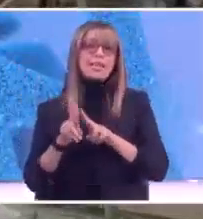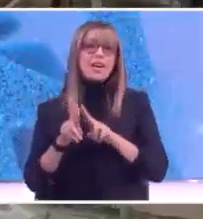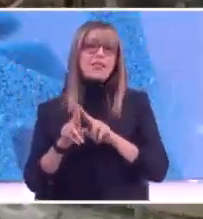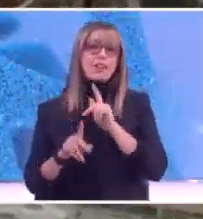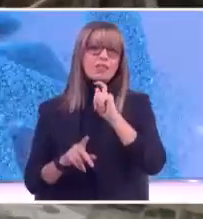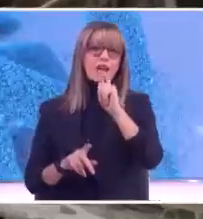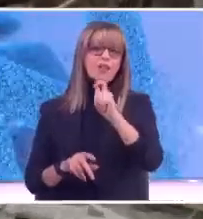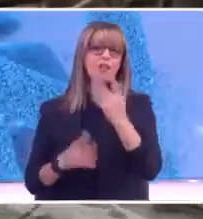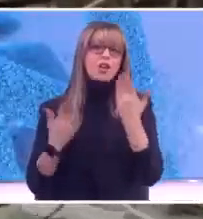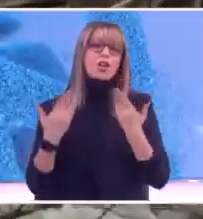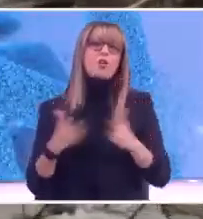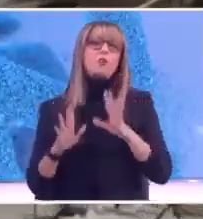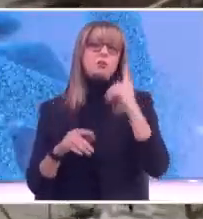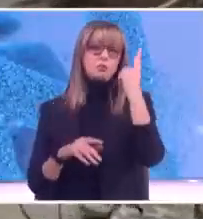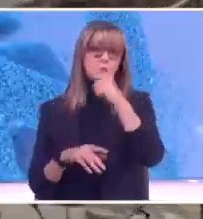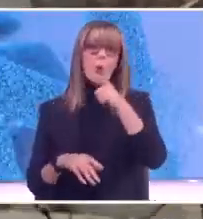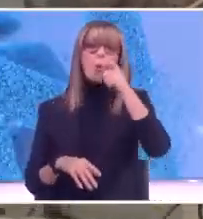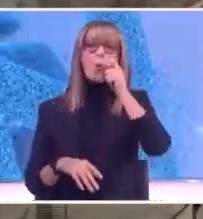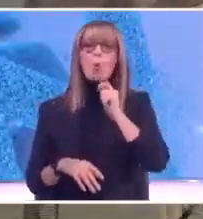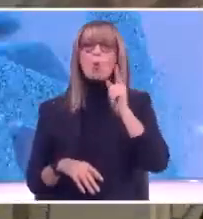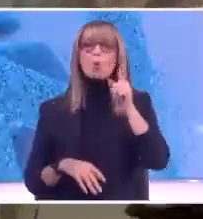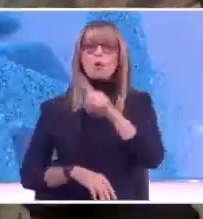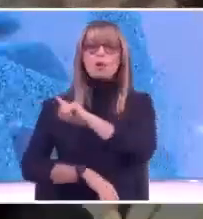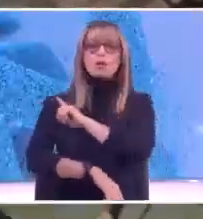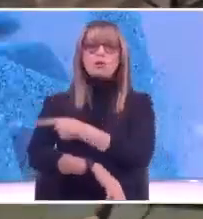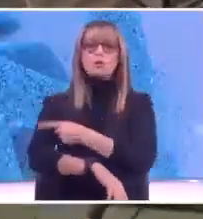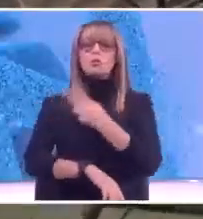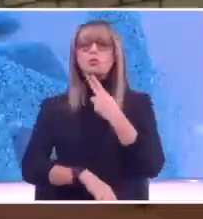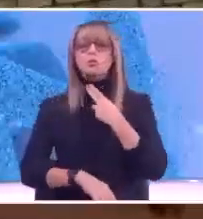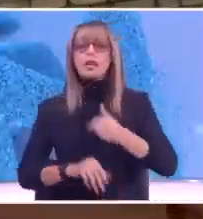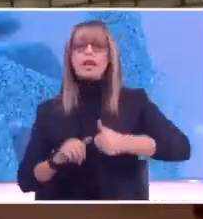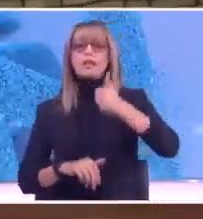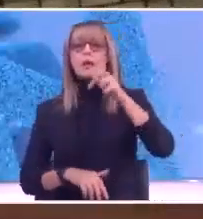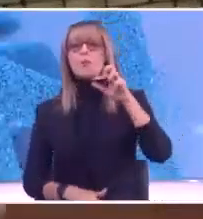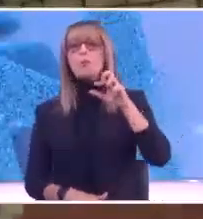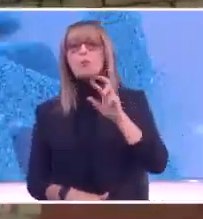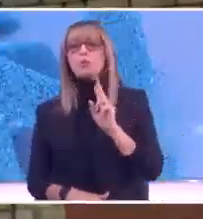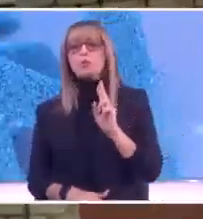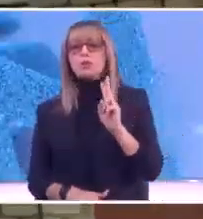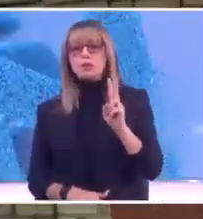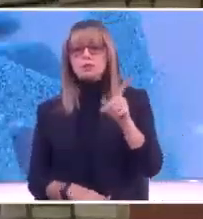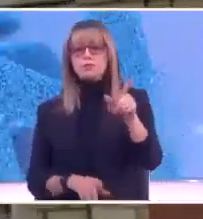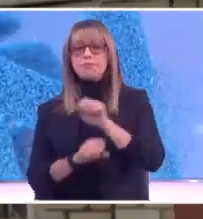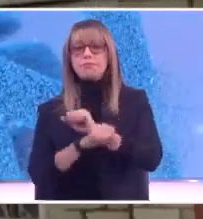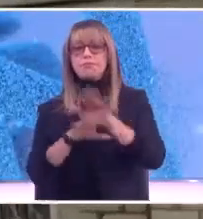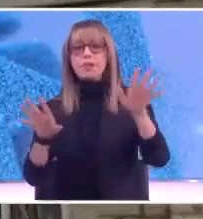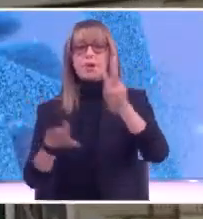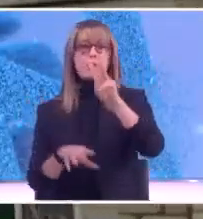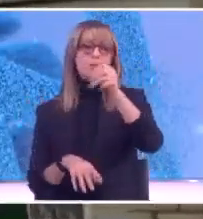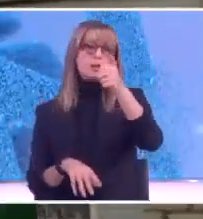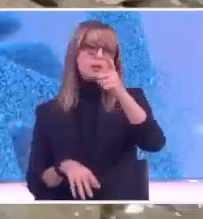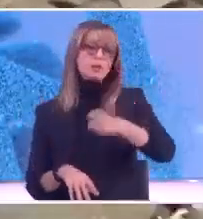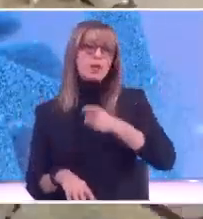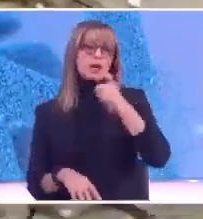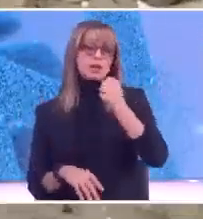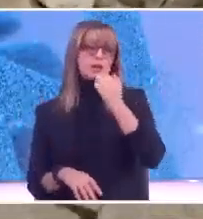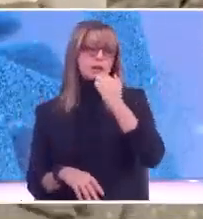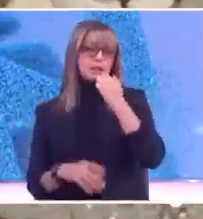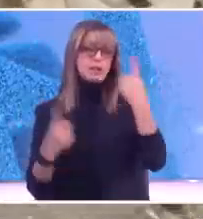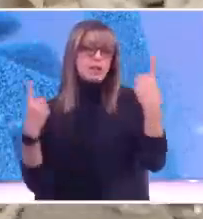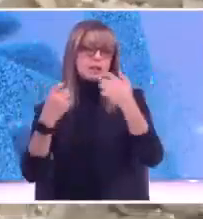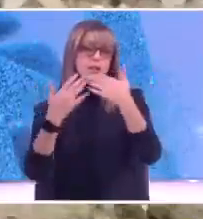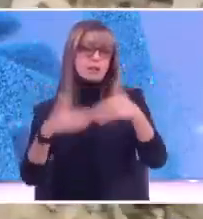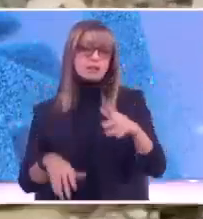teklifi reddetmesine rağmen Ukrayna'daki güçlerinin Rus lider Vladimir Putin tarafından ilan edilen 36 saatlik geçici